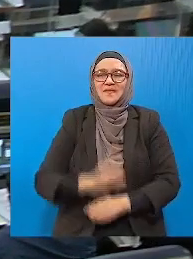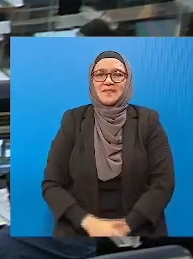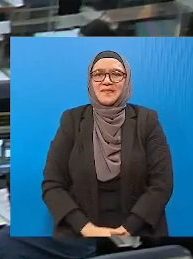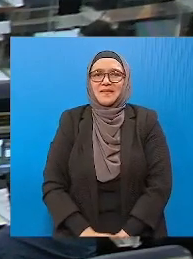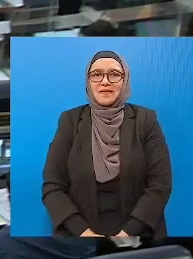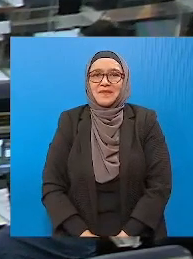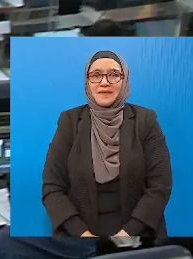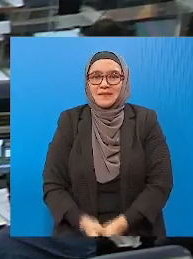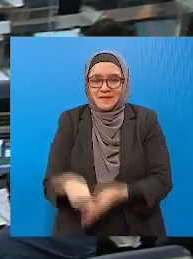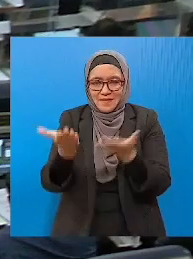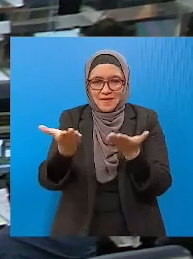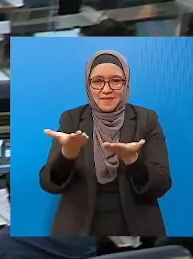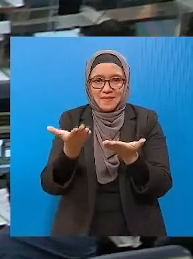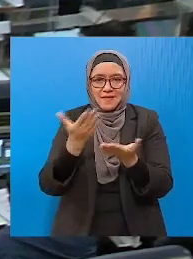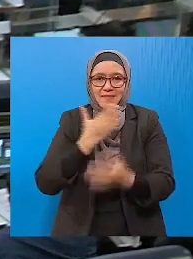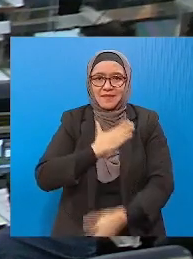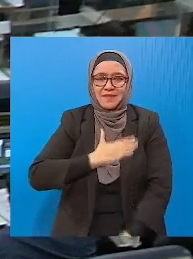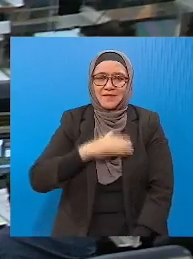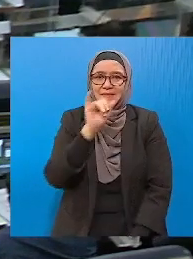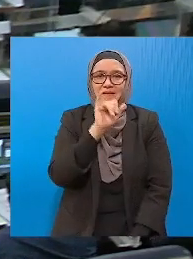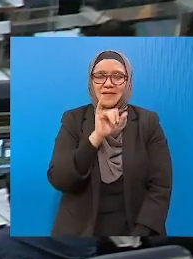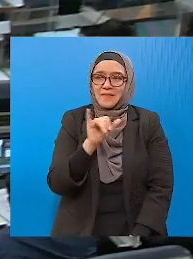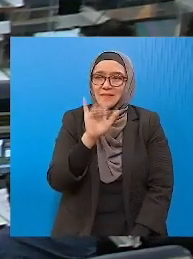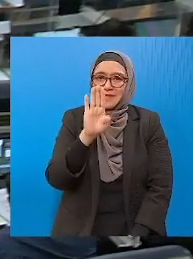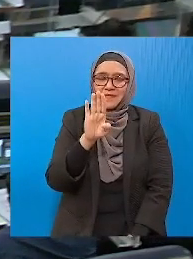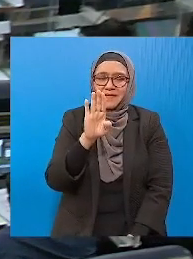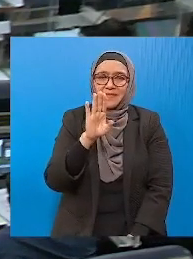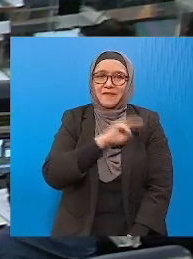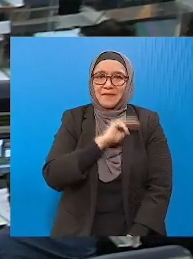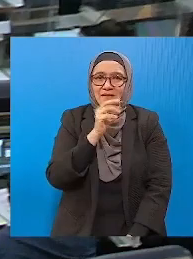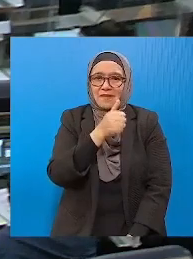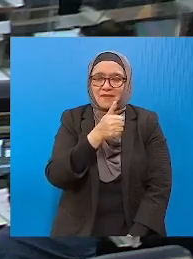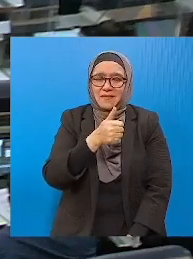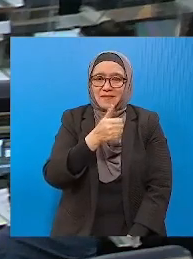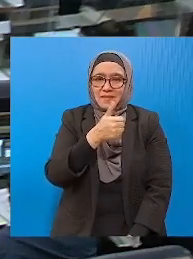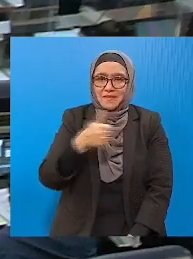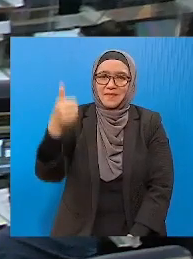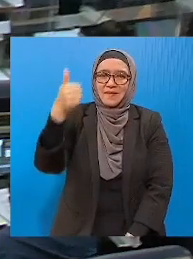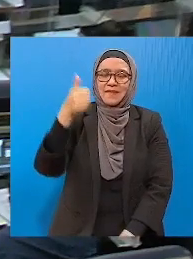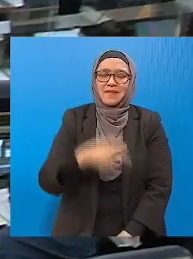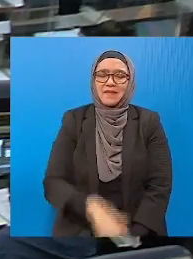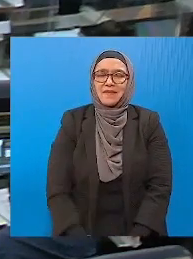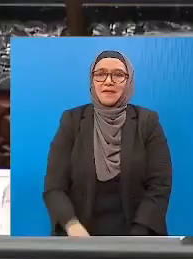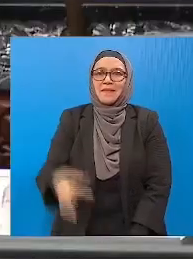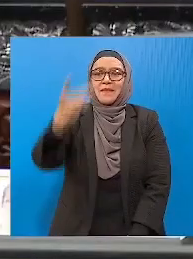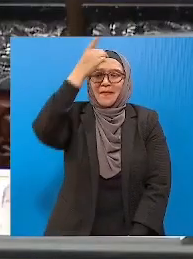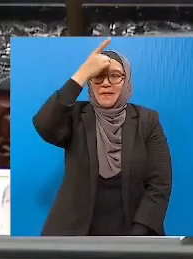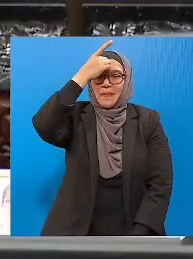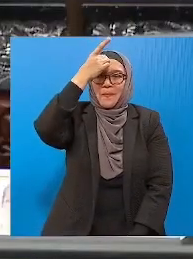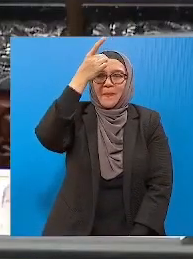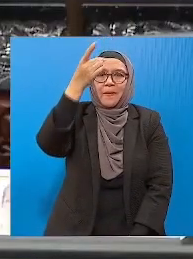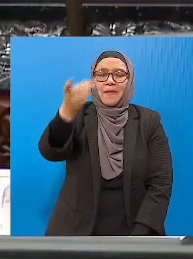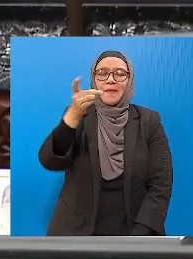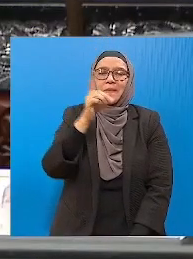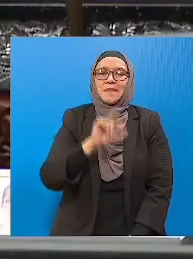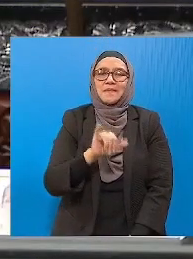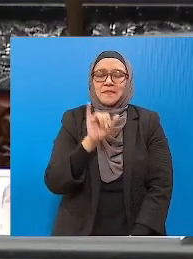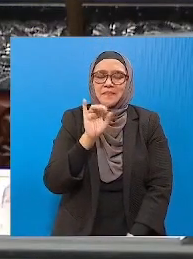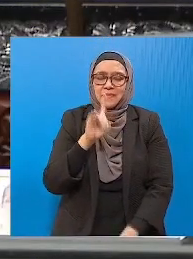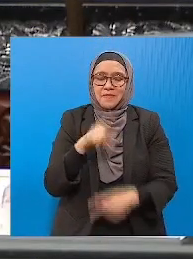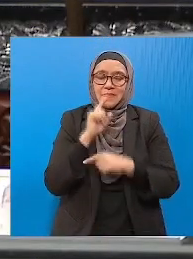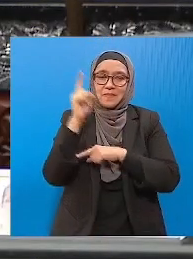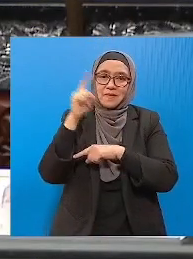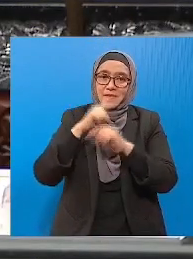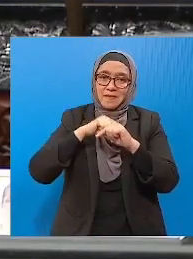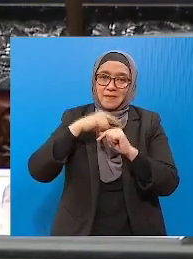ceritanya Muhammad memutihkan J.Co yang dipertua pada 20 Jun 2012 satu Kementerian Pendidikan